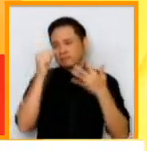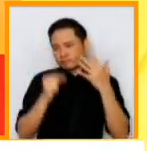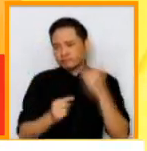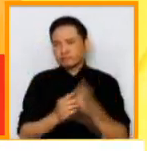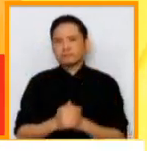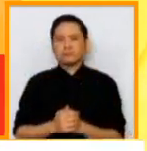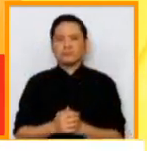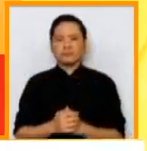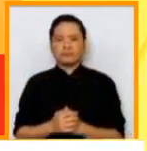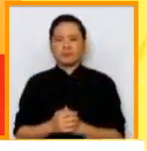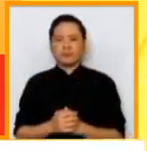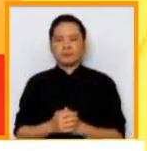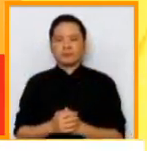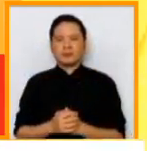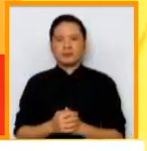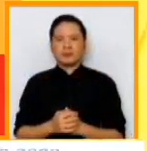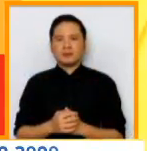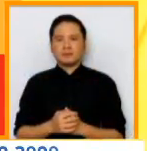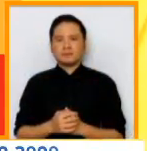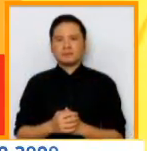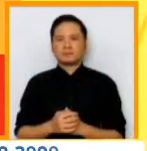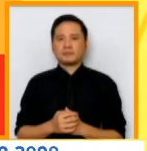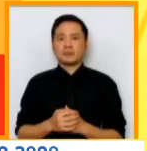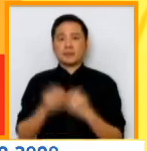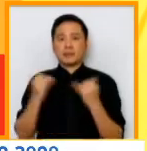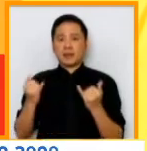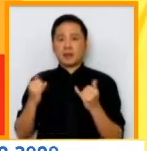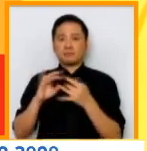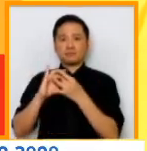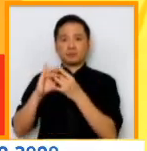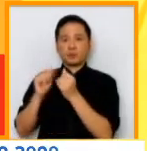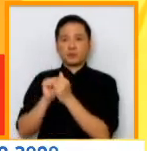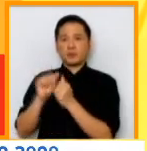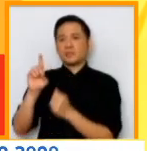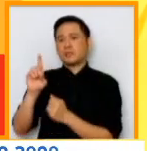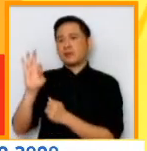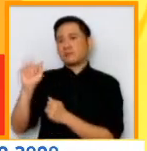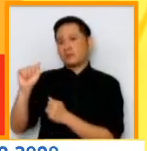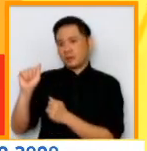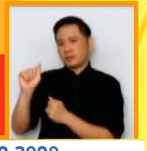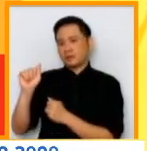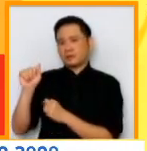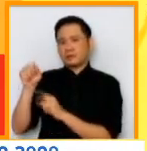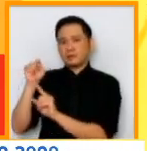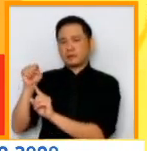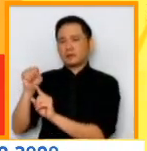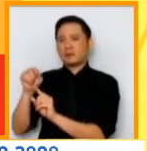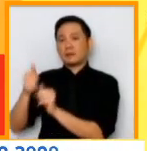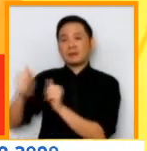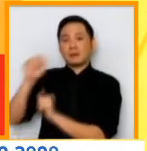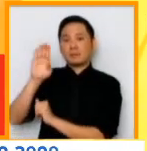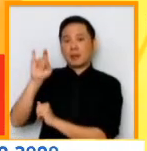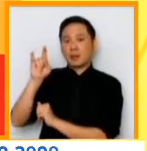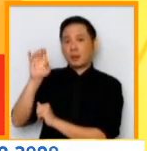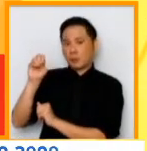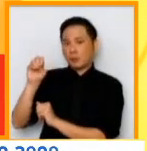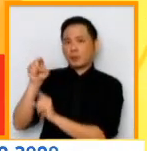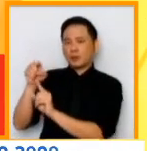Ngayon, sabi ng, we are coordinating with the Department of Foreign Affairs sa pinag-utos ni Sec. Bello na mag-coordinate sa kanila.